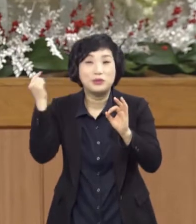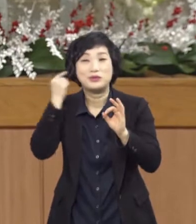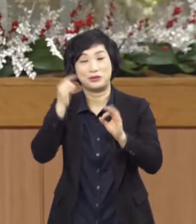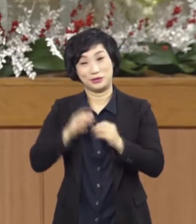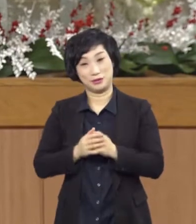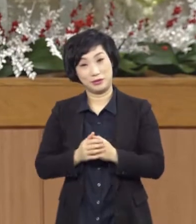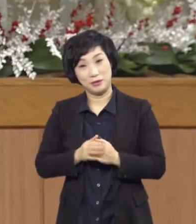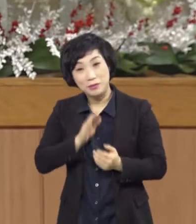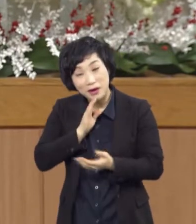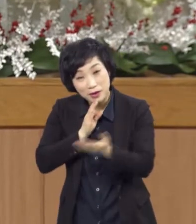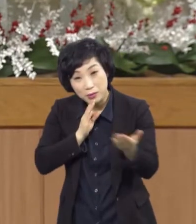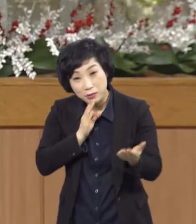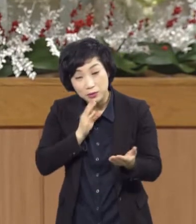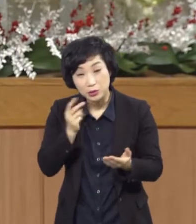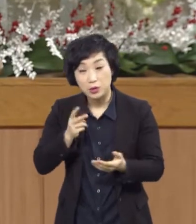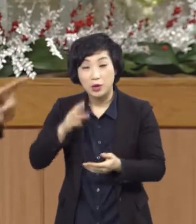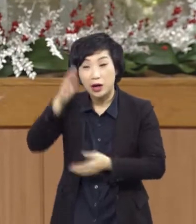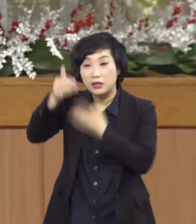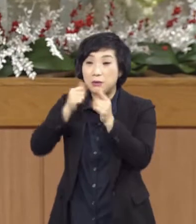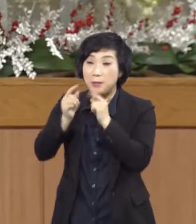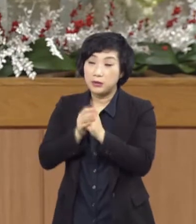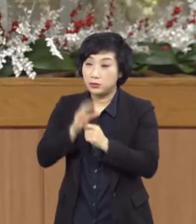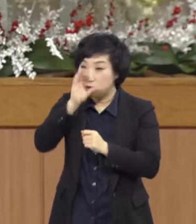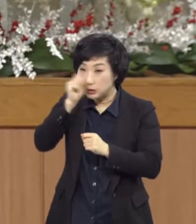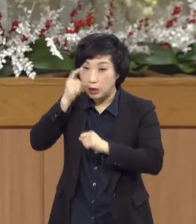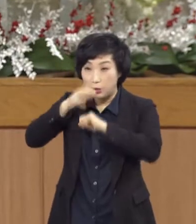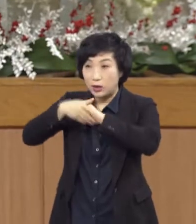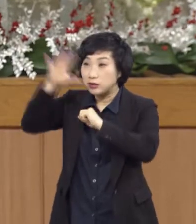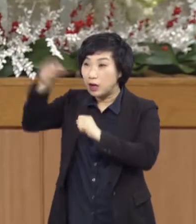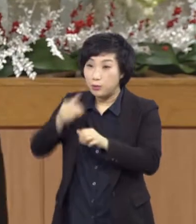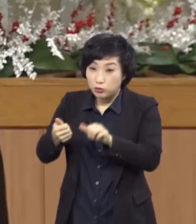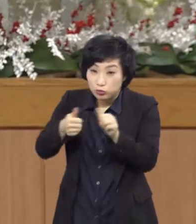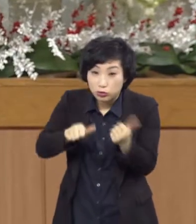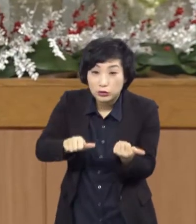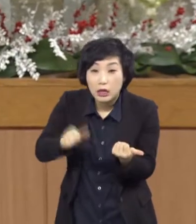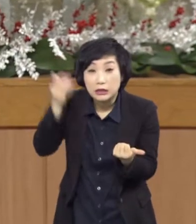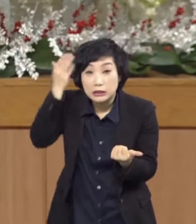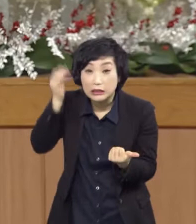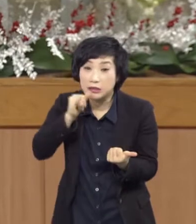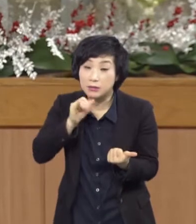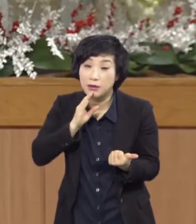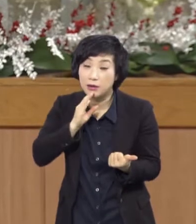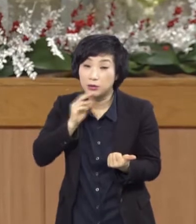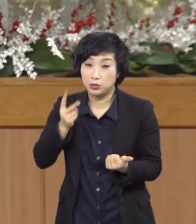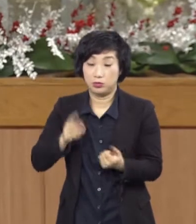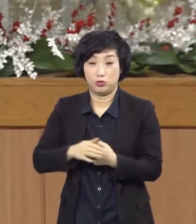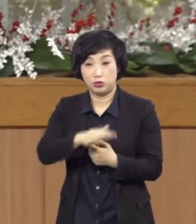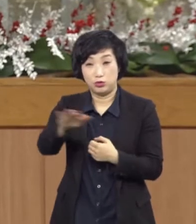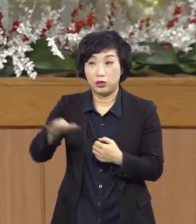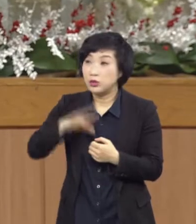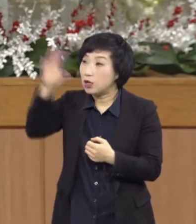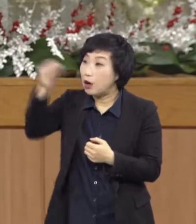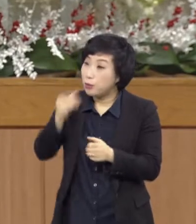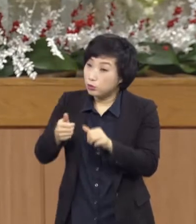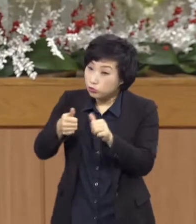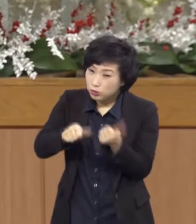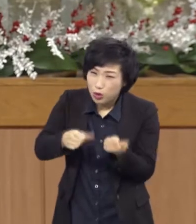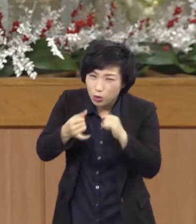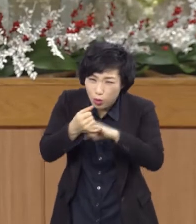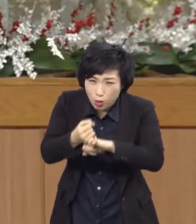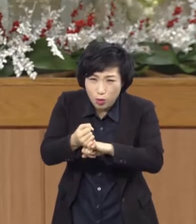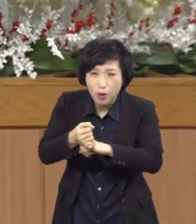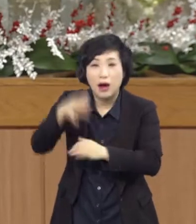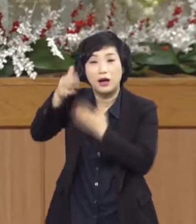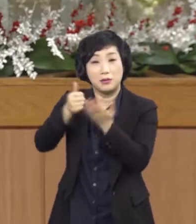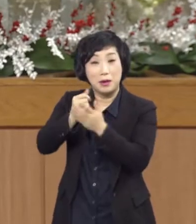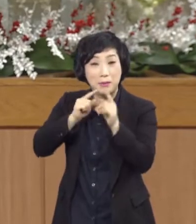있고 먹으면 죽는다고는 지성이 있고 먹으면 정녕 죽는다간 하나님